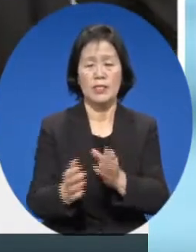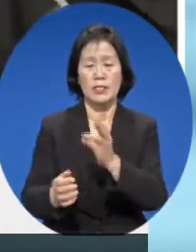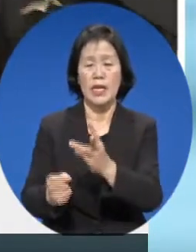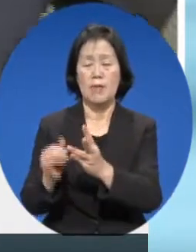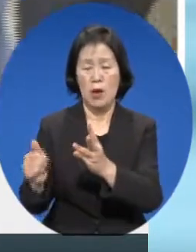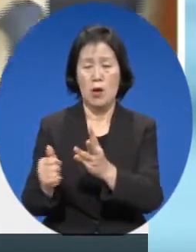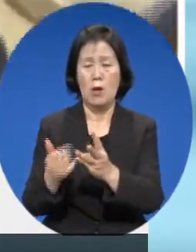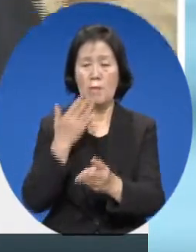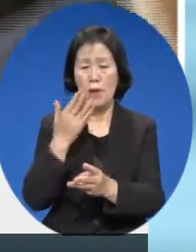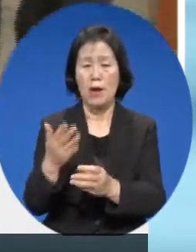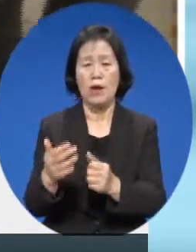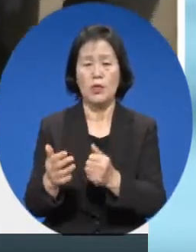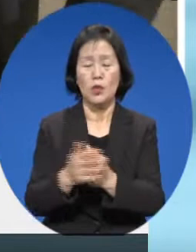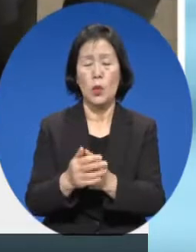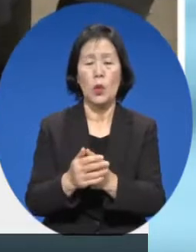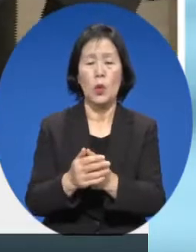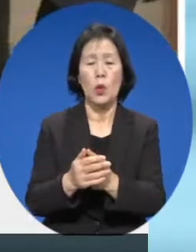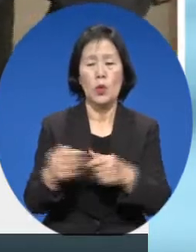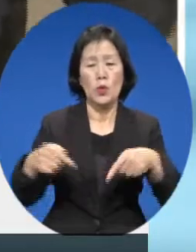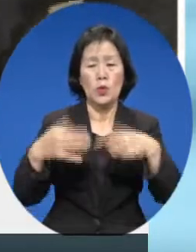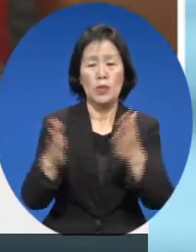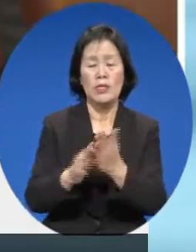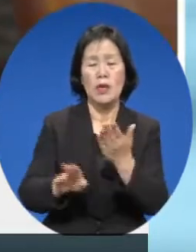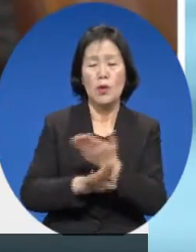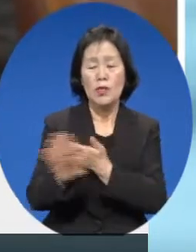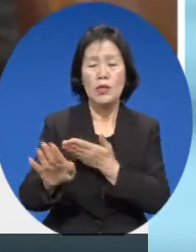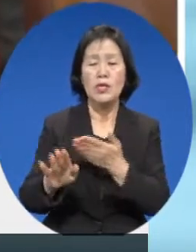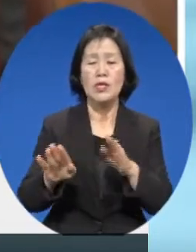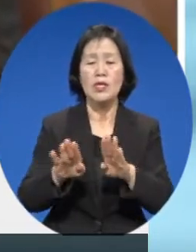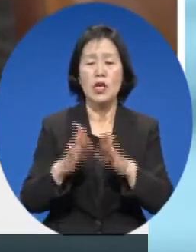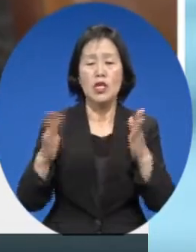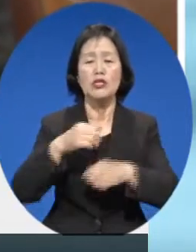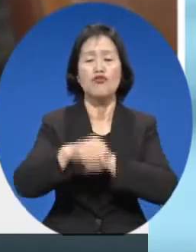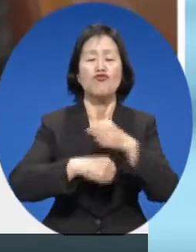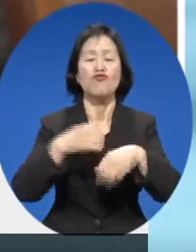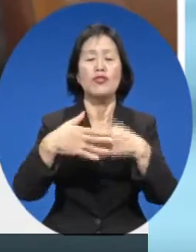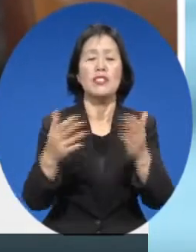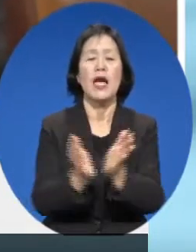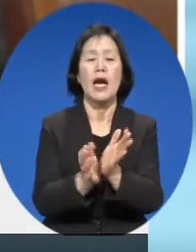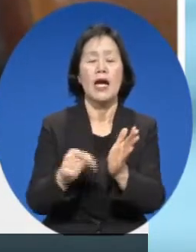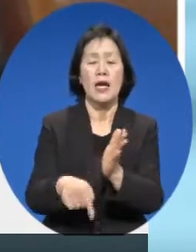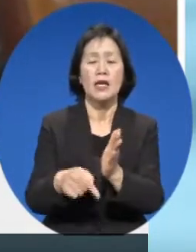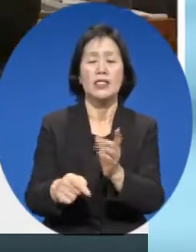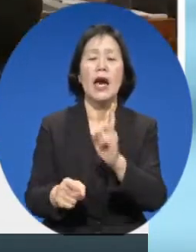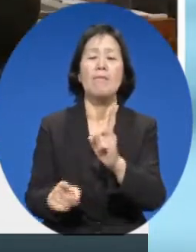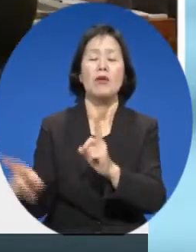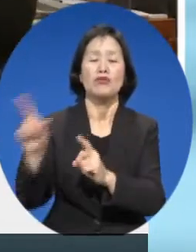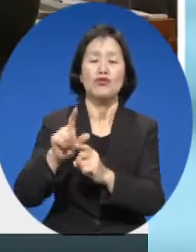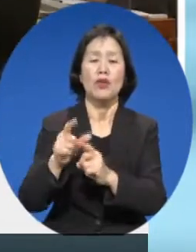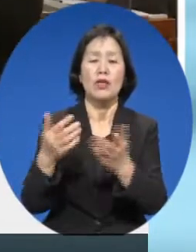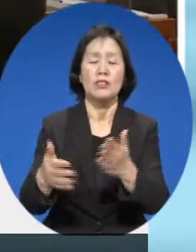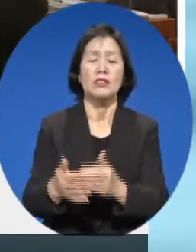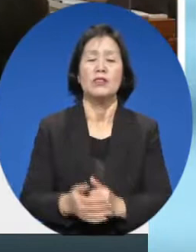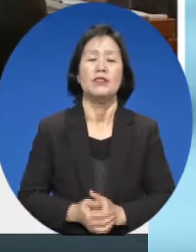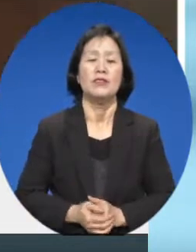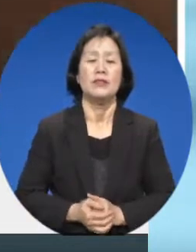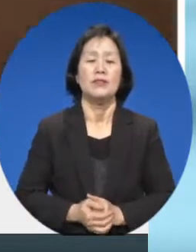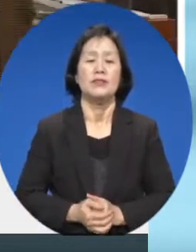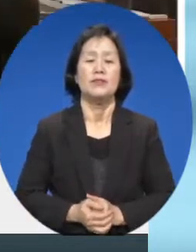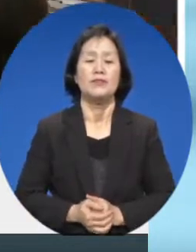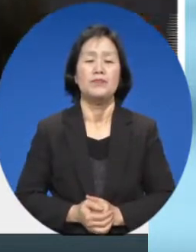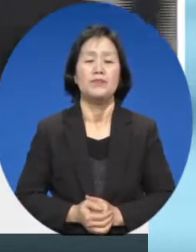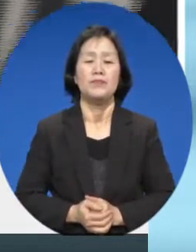그 다음에 비교섭단체 대표 로써 열린 민주당 의 한 명을 배정을 해서 총의 8인 구성이 됐구요 그리그 거기서 이제 그